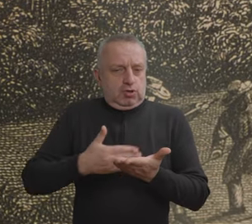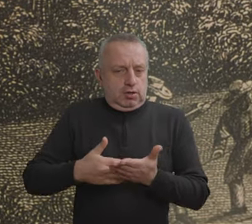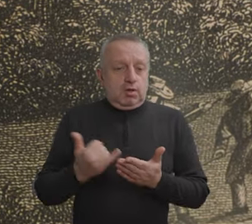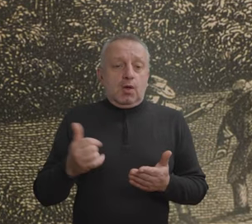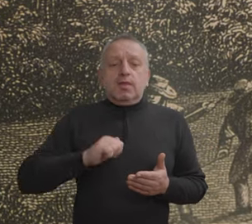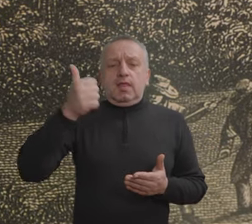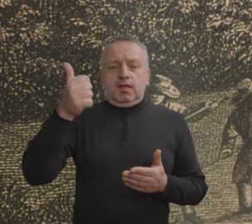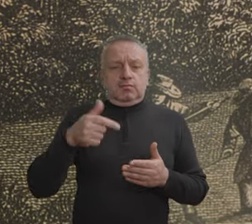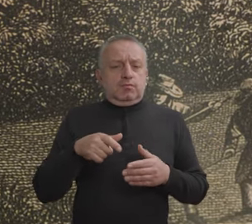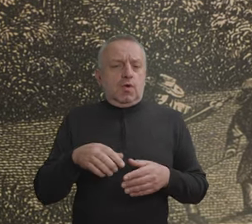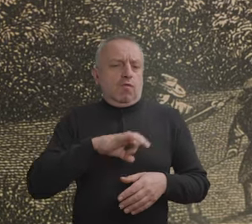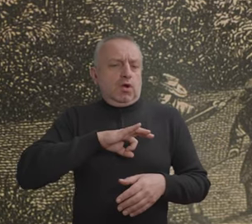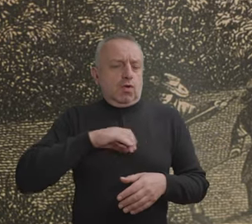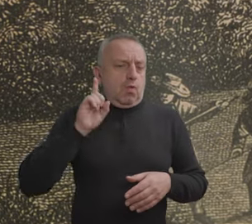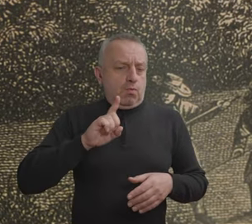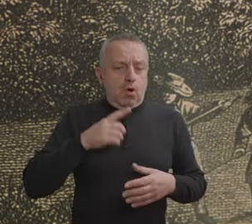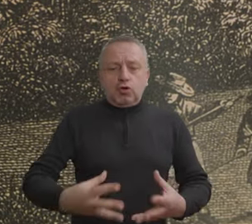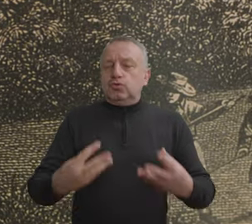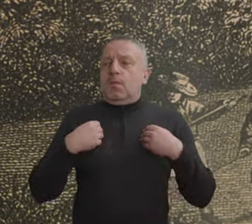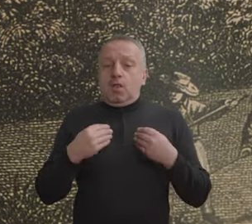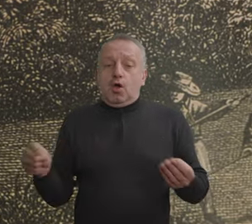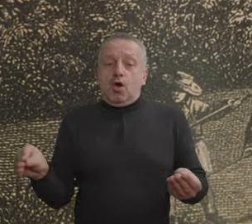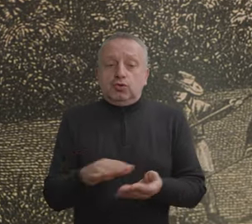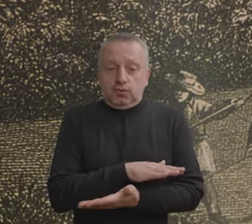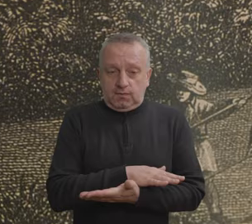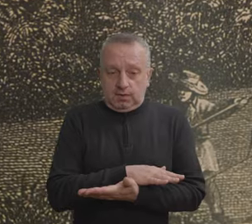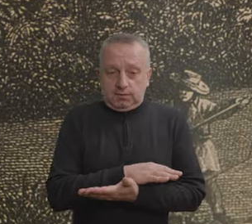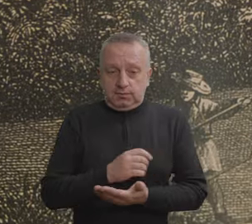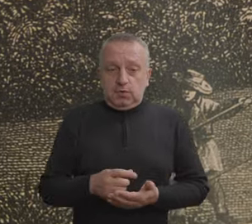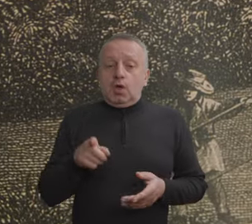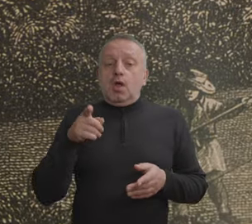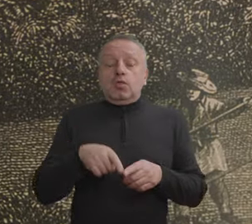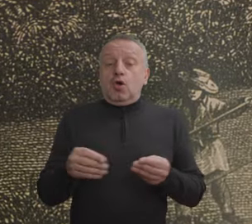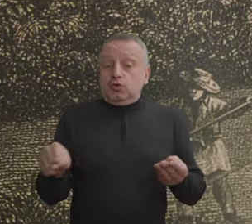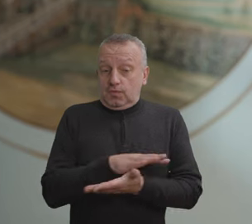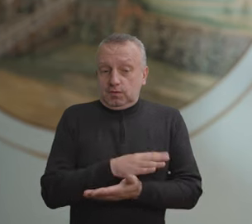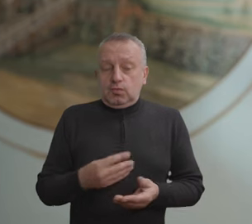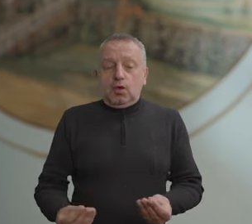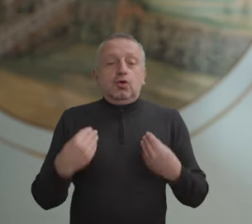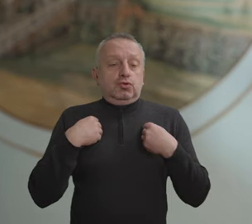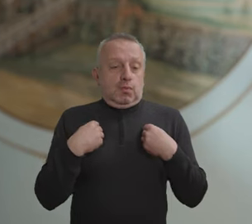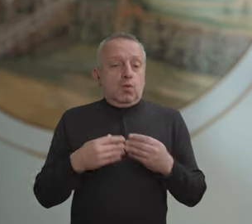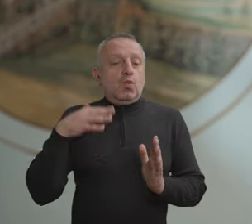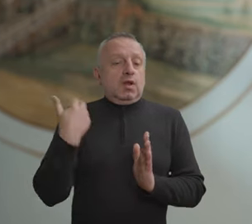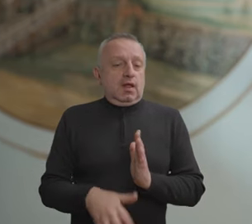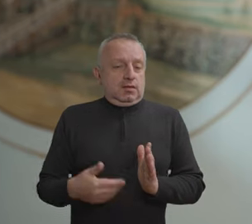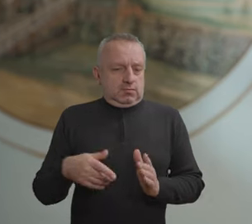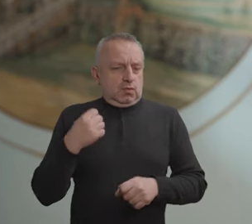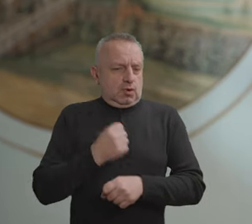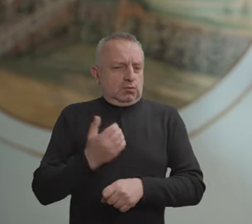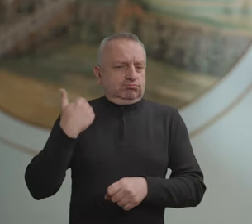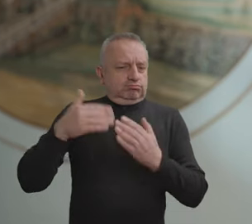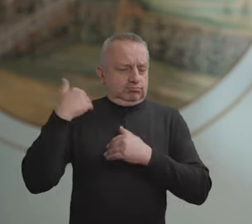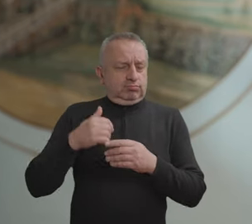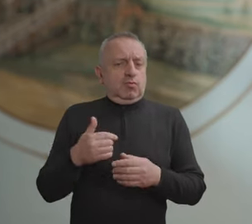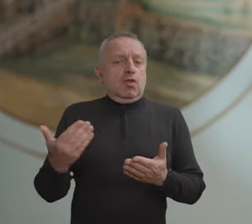roślin, podnosząc wydajność tych ziem, a tym samym i również podniósł zyski. O czym się nie pamięta, wybudował jedną z